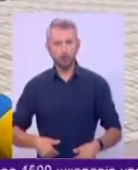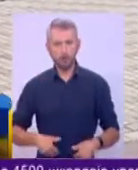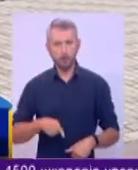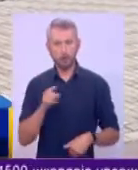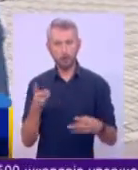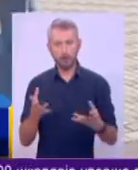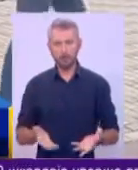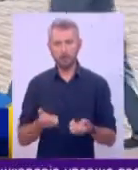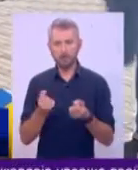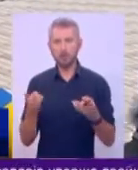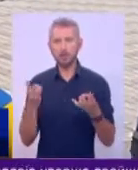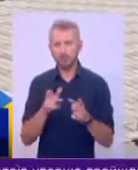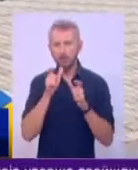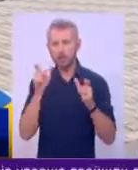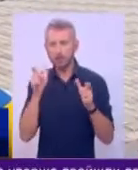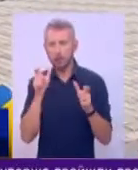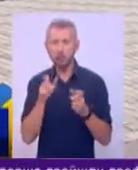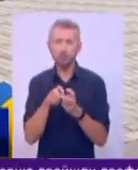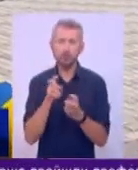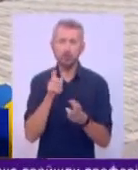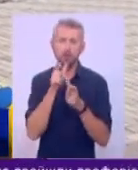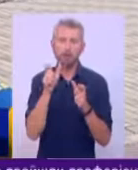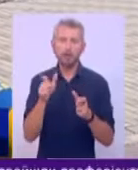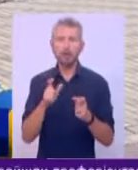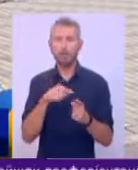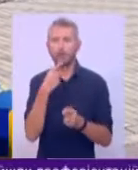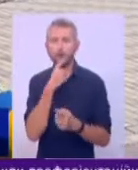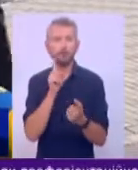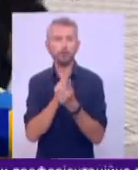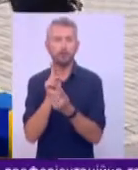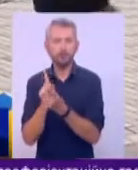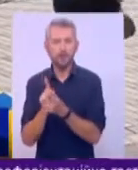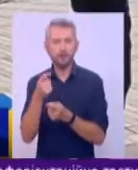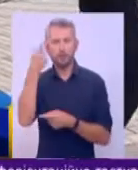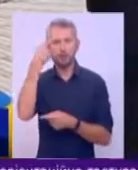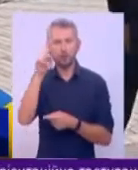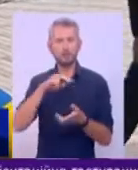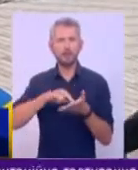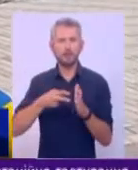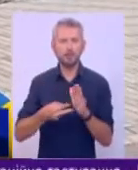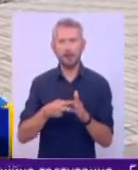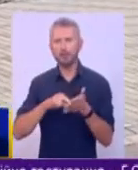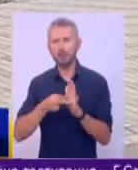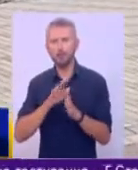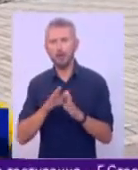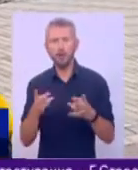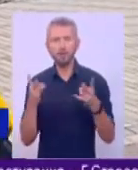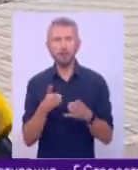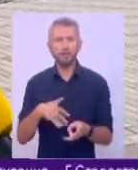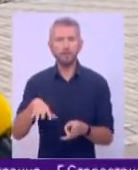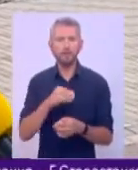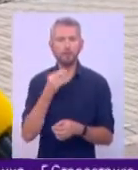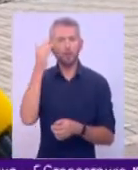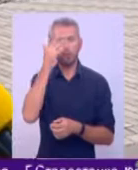треба підтримувати. Треба викрикувати, кричати, говорити, зустрічатися, придумувати план, не план. Ну, треба всіми